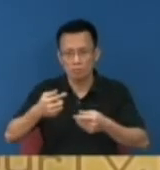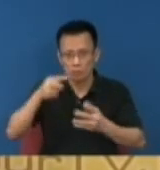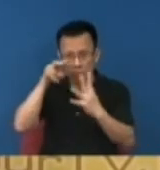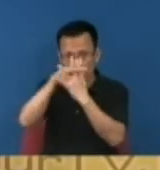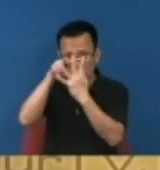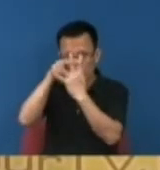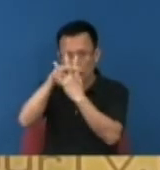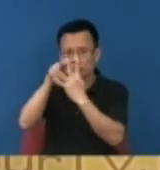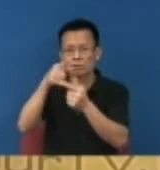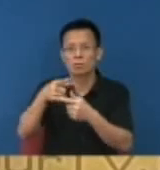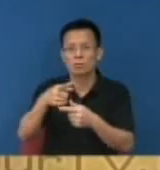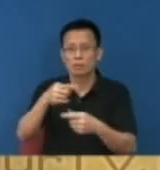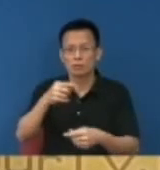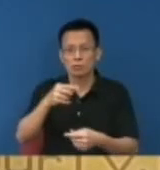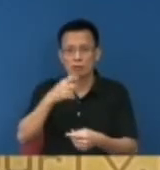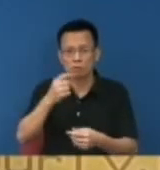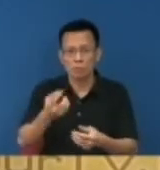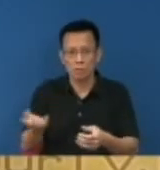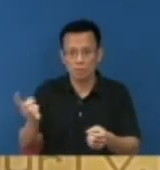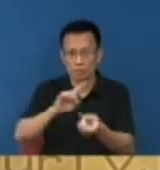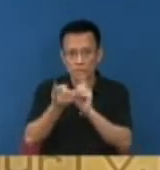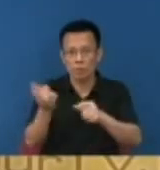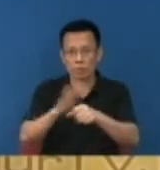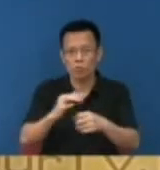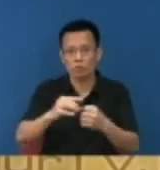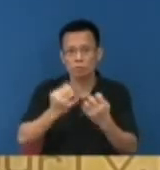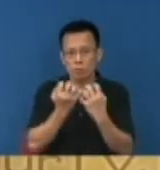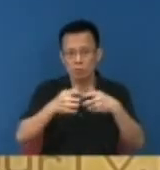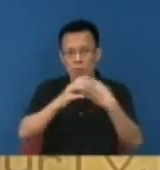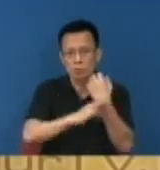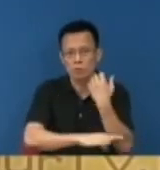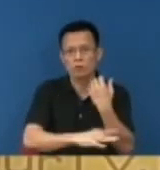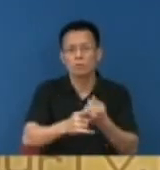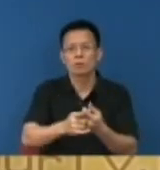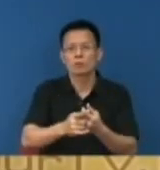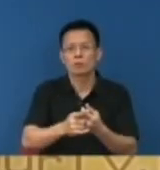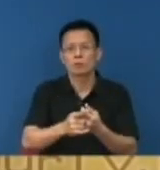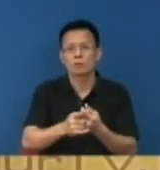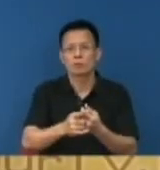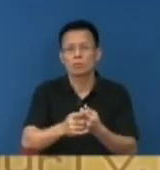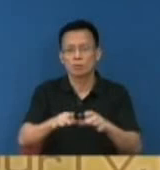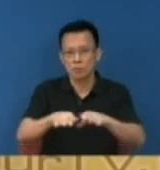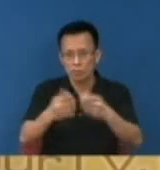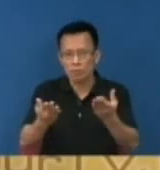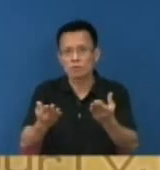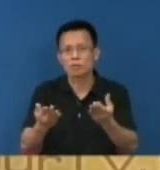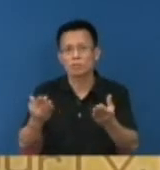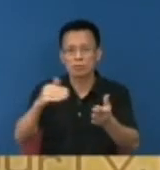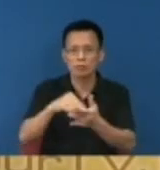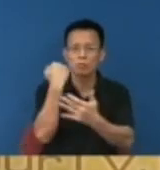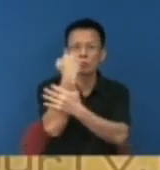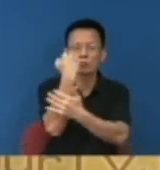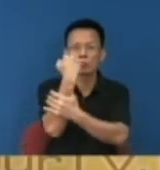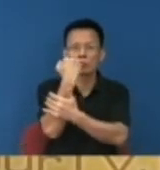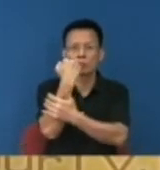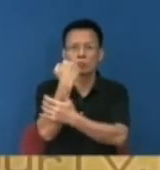了解由地保機制嘅呢一個出籠，以至到抗爭，